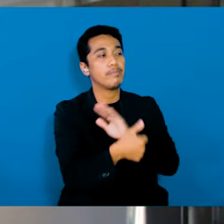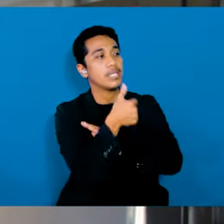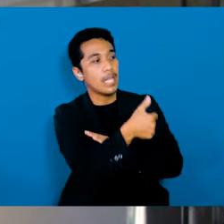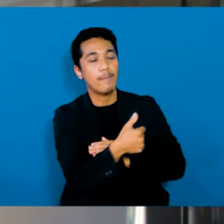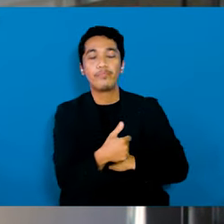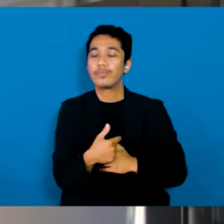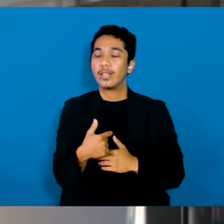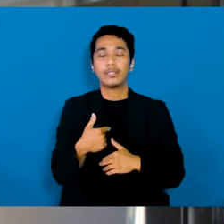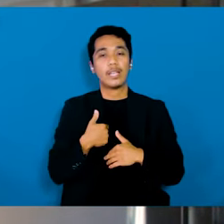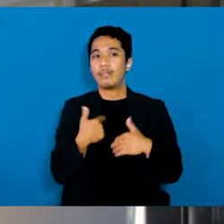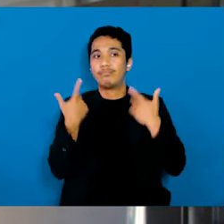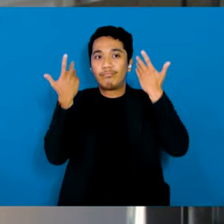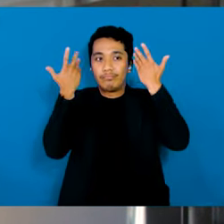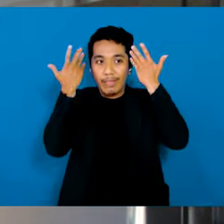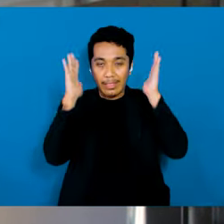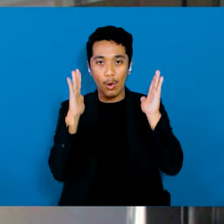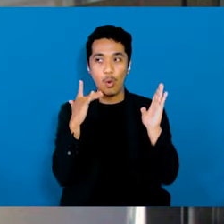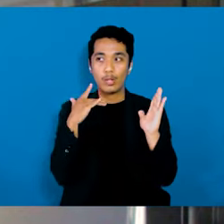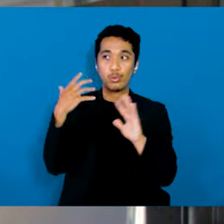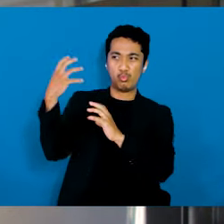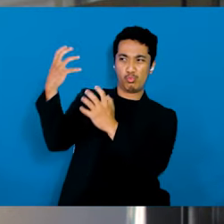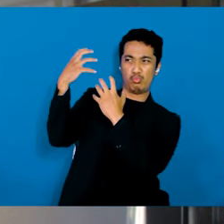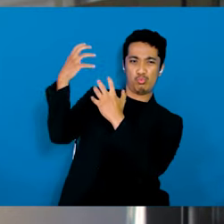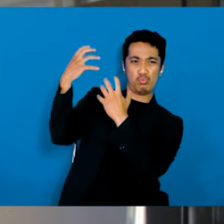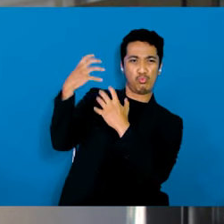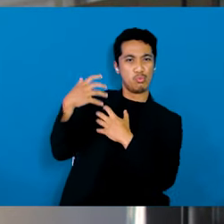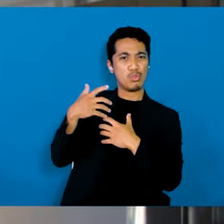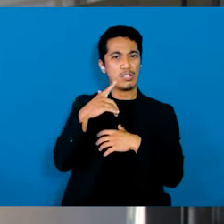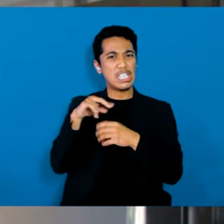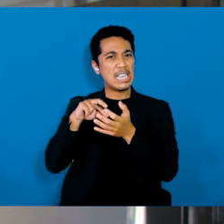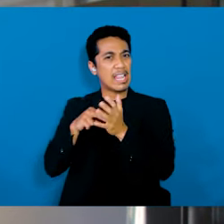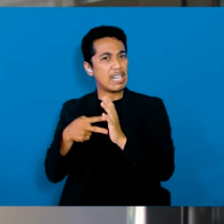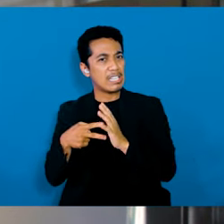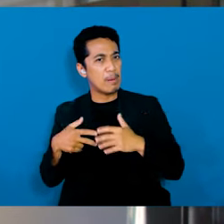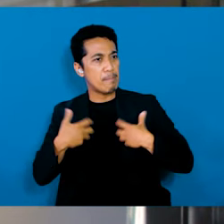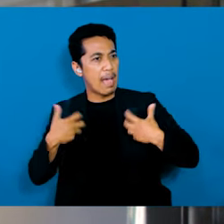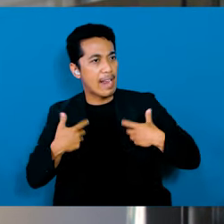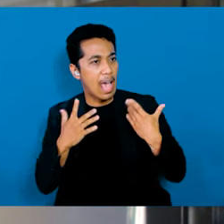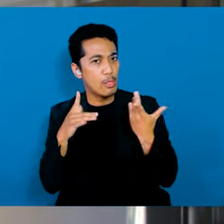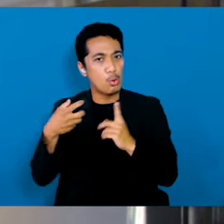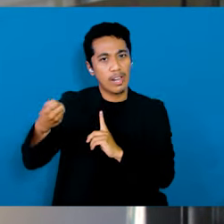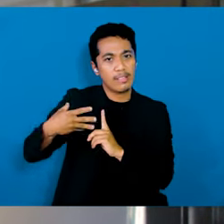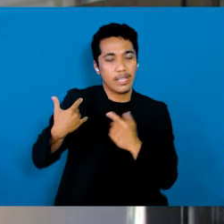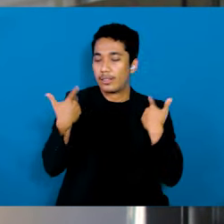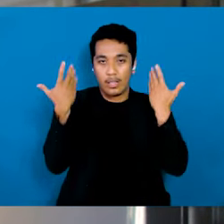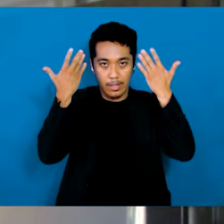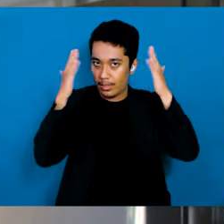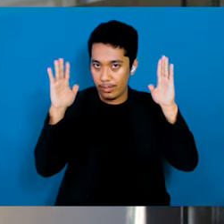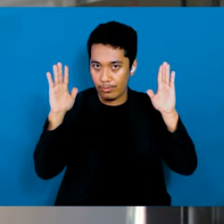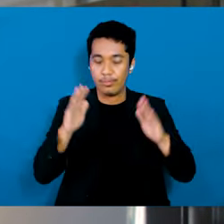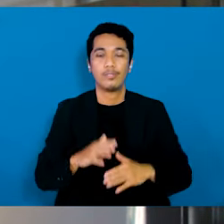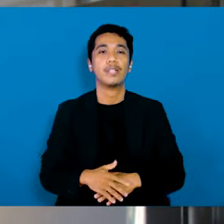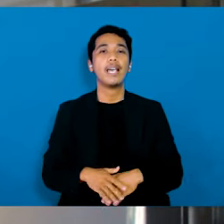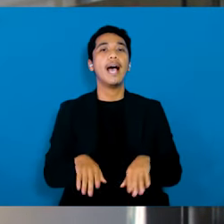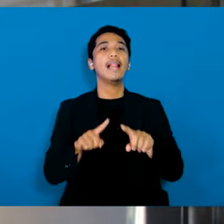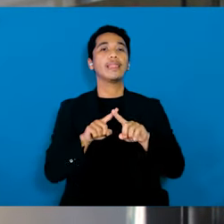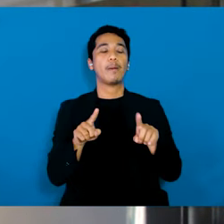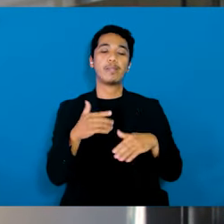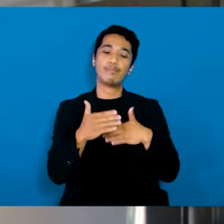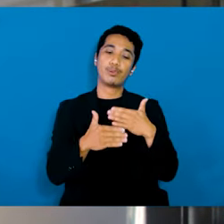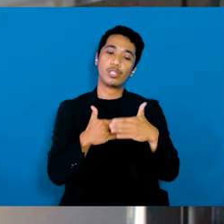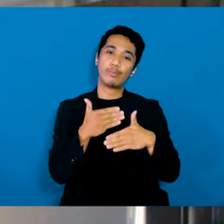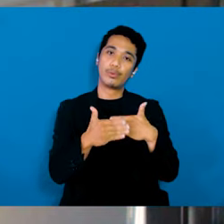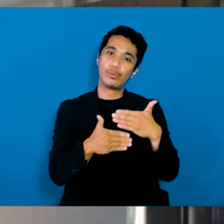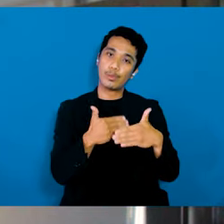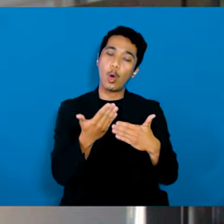tua saya nggak tahu ya, ketika orang tua saya memarahi, saya nggak tahu itu marah atau nasihat ya waktu itu. Tapi kan akhirnya